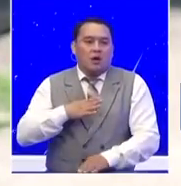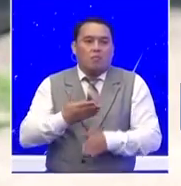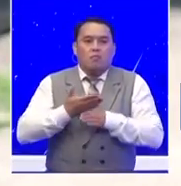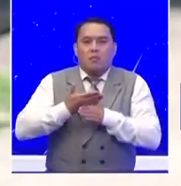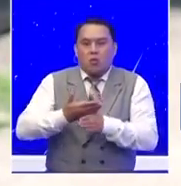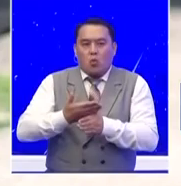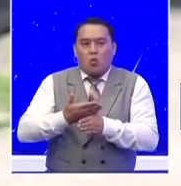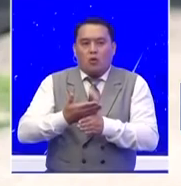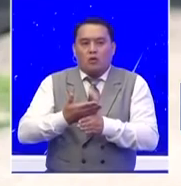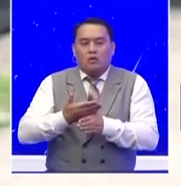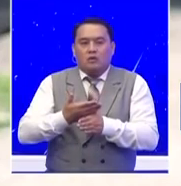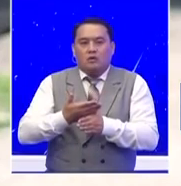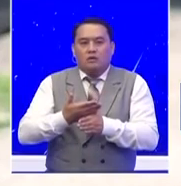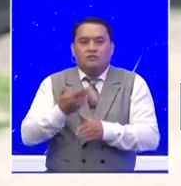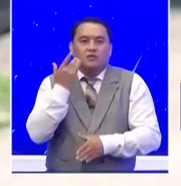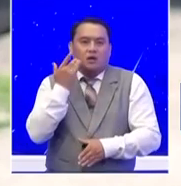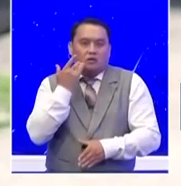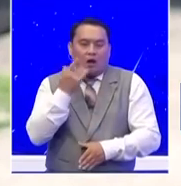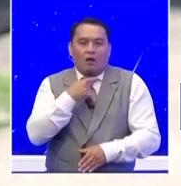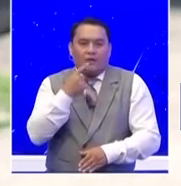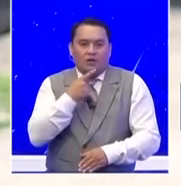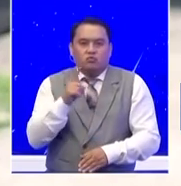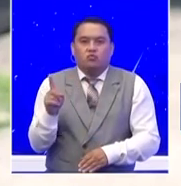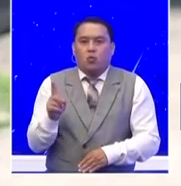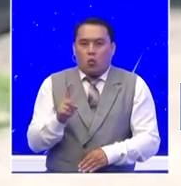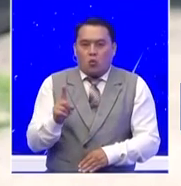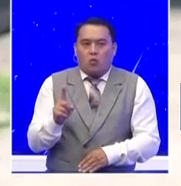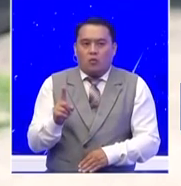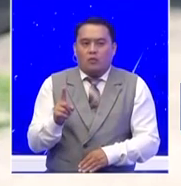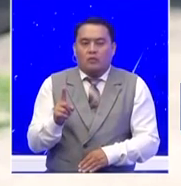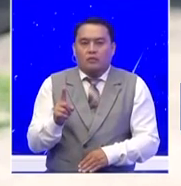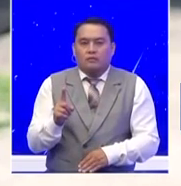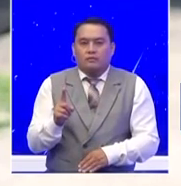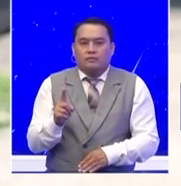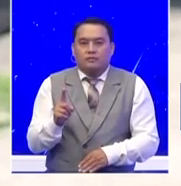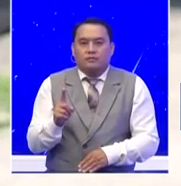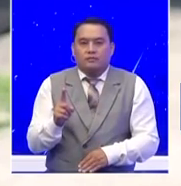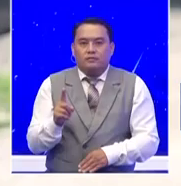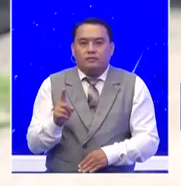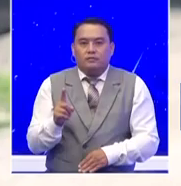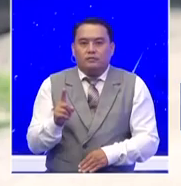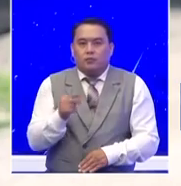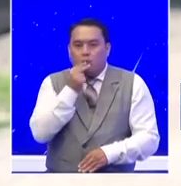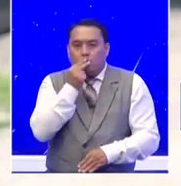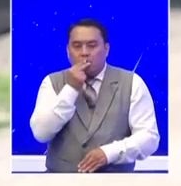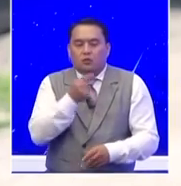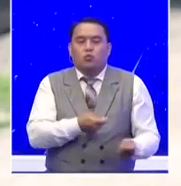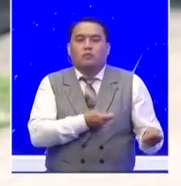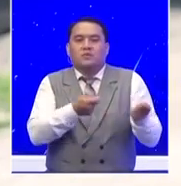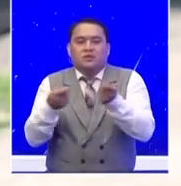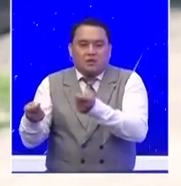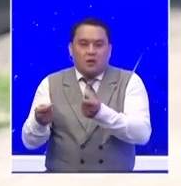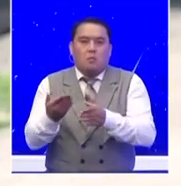углем. И до сих пор всегда отзывается, всегда принесет это самое, продукты питания